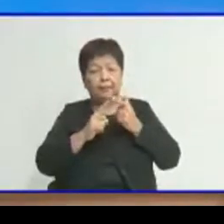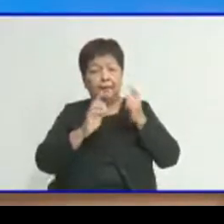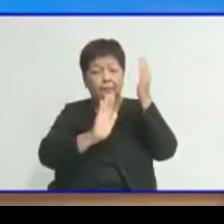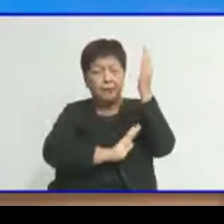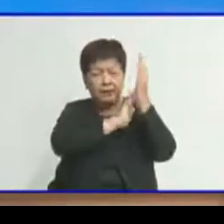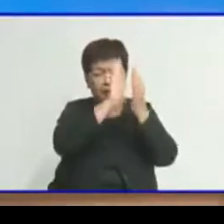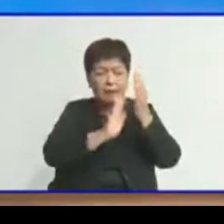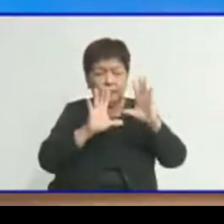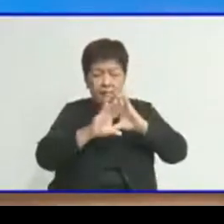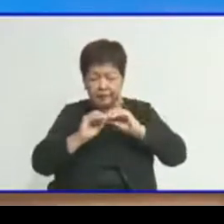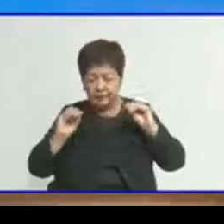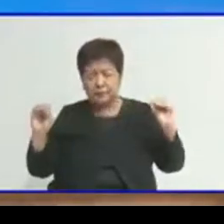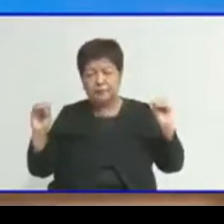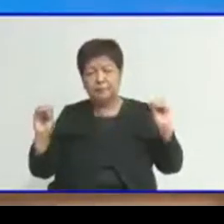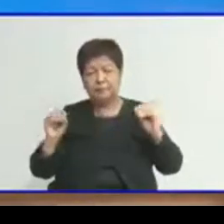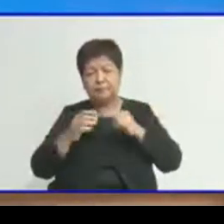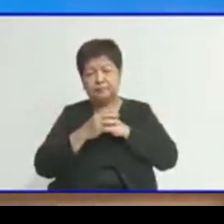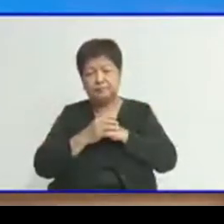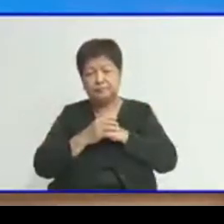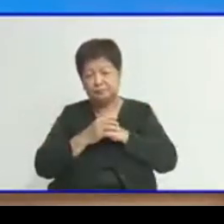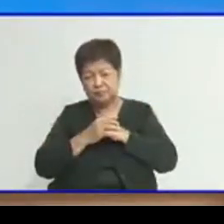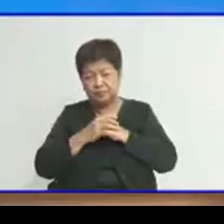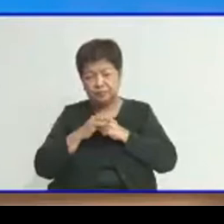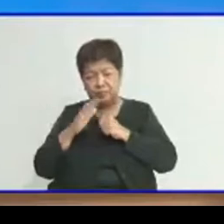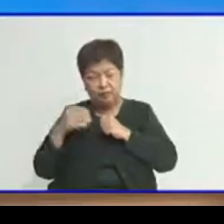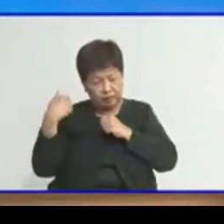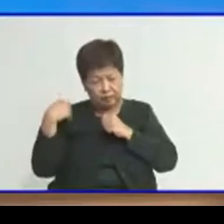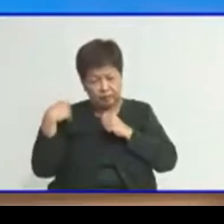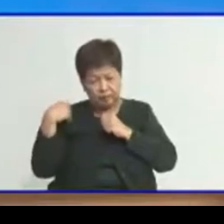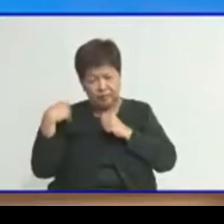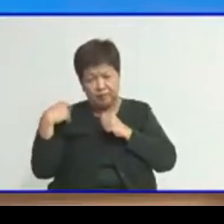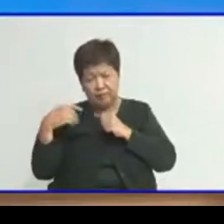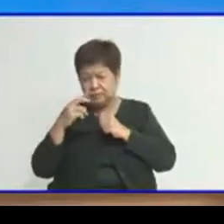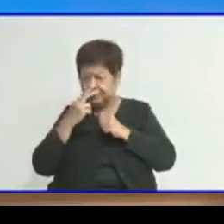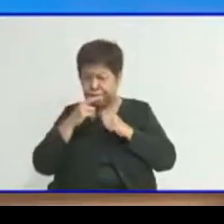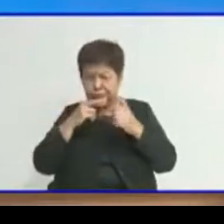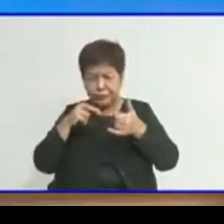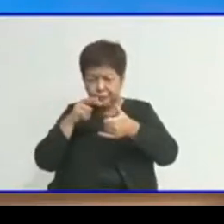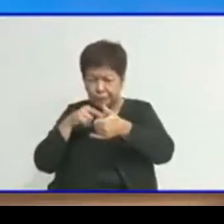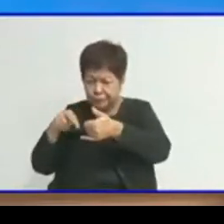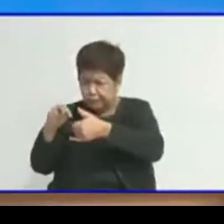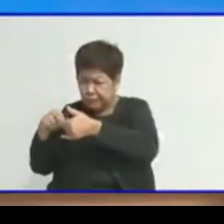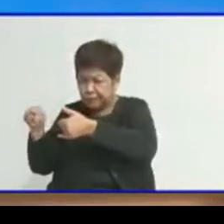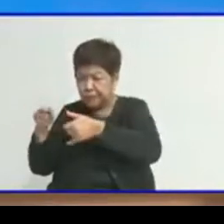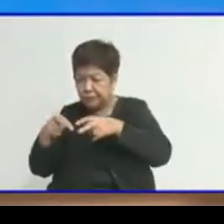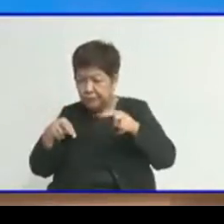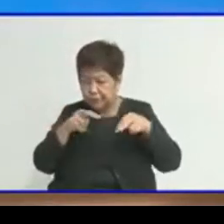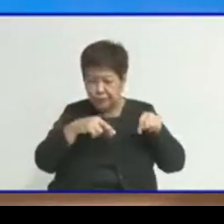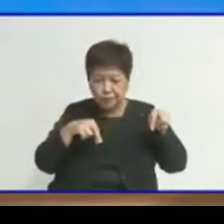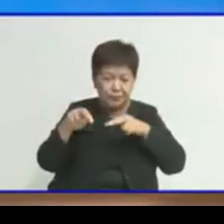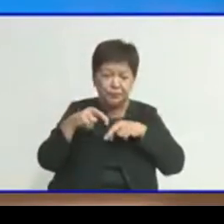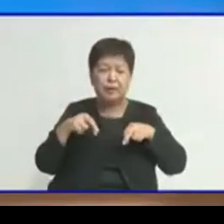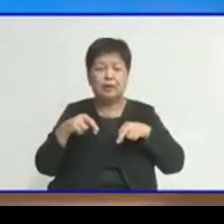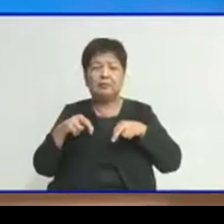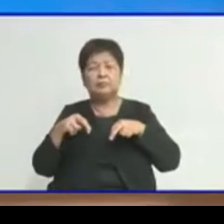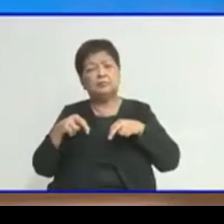ช็คบาลานซ์ระหว่าง security กับ human rightsว่าต้องมันต้องสมดุลกันไปกันได้นะครับแต่ทั้งนี้ทั้งนั้นสถานการณ์อย่างณปัจ